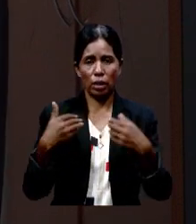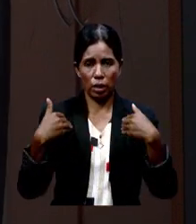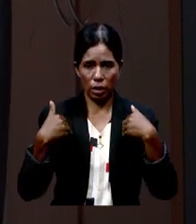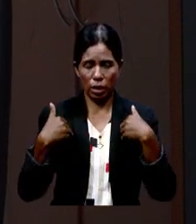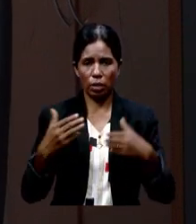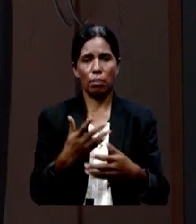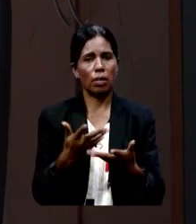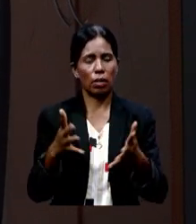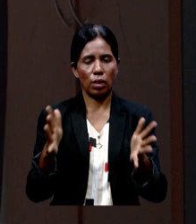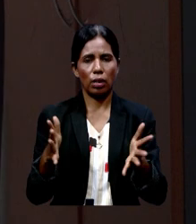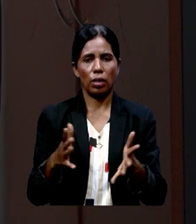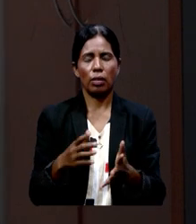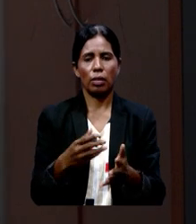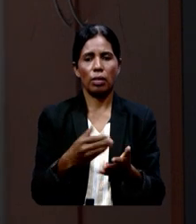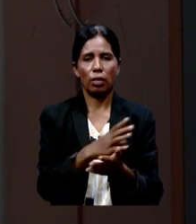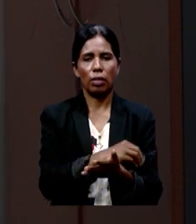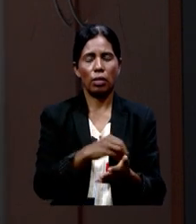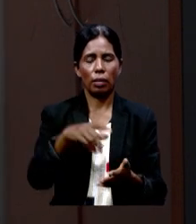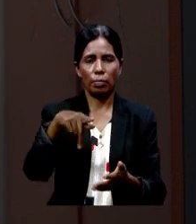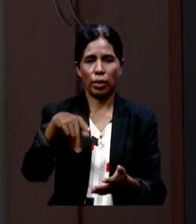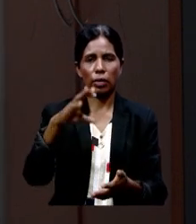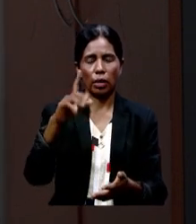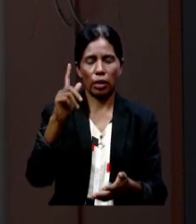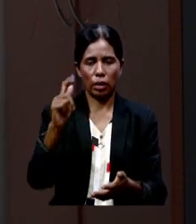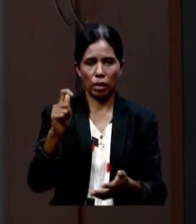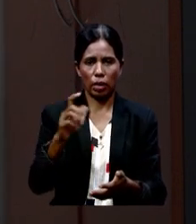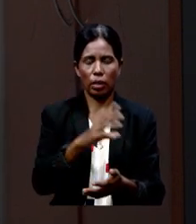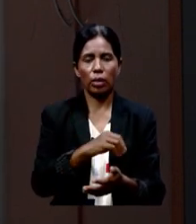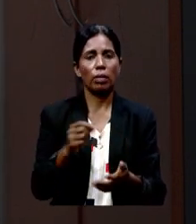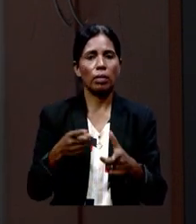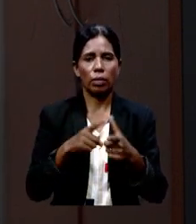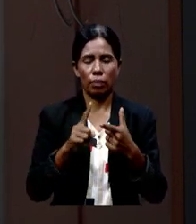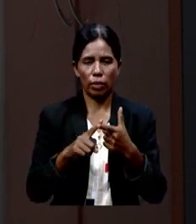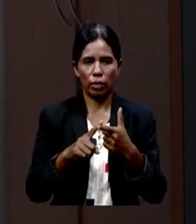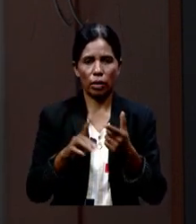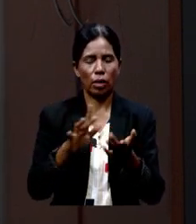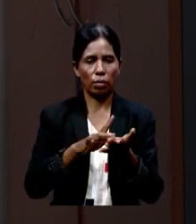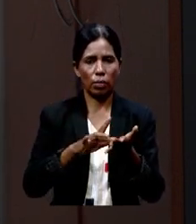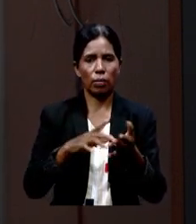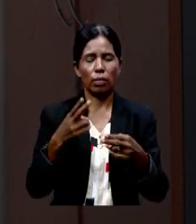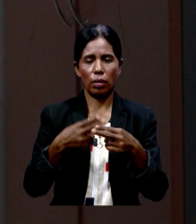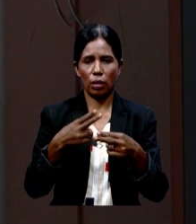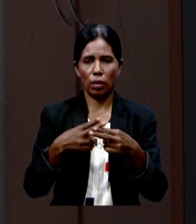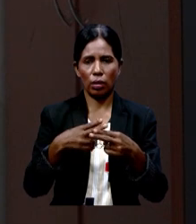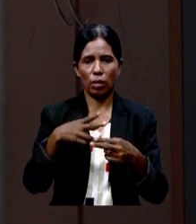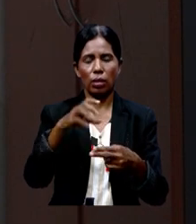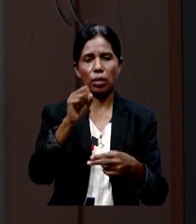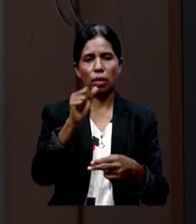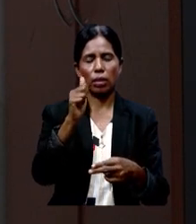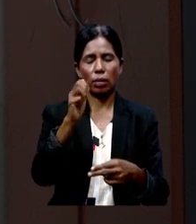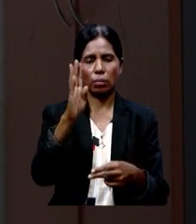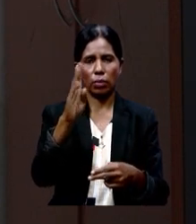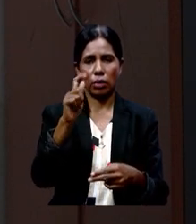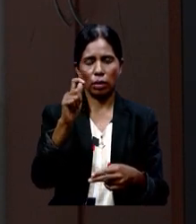hove, ho paracetamol suppository, depois propranolol, hove salbutamol. Ito na